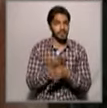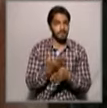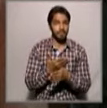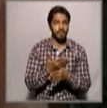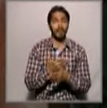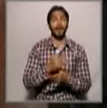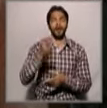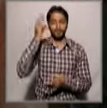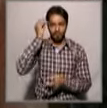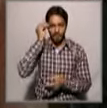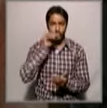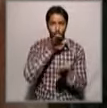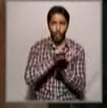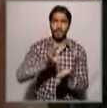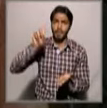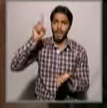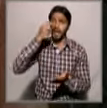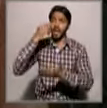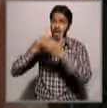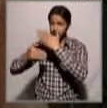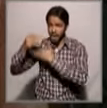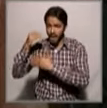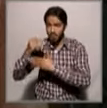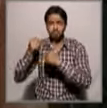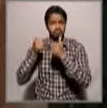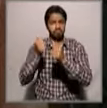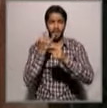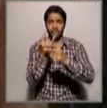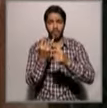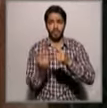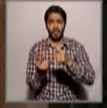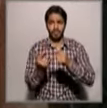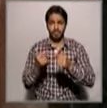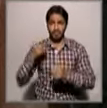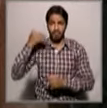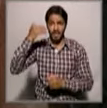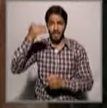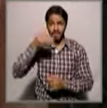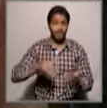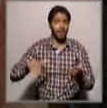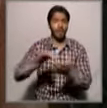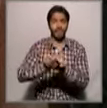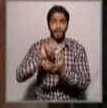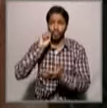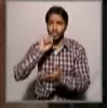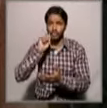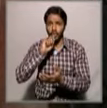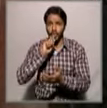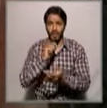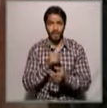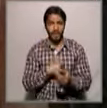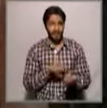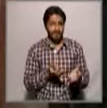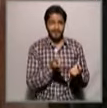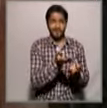بجد، وبعد كده لما صحاب السوق جاء يعني الحوا عليا الحاجات، انا ما كنتش راضي